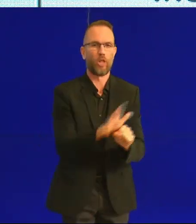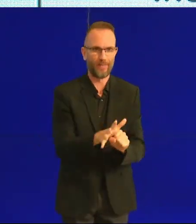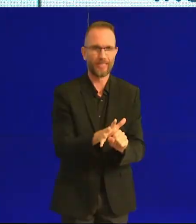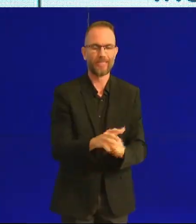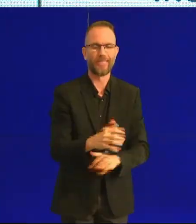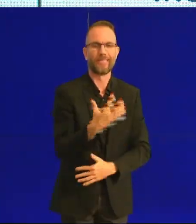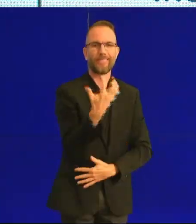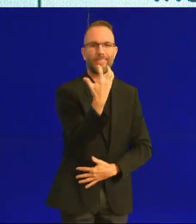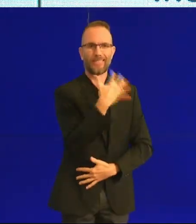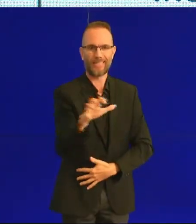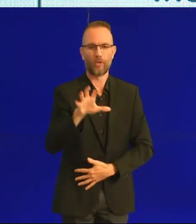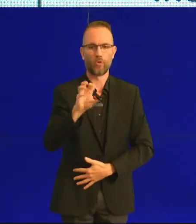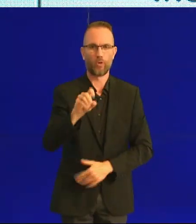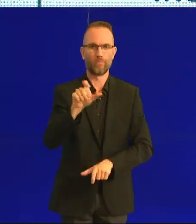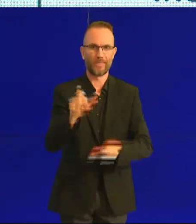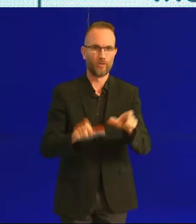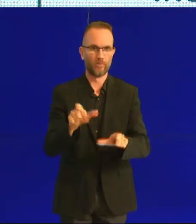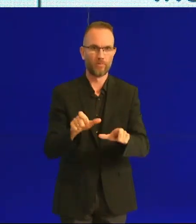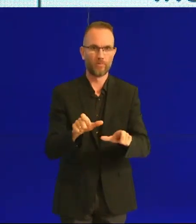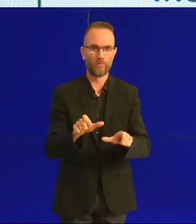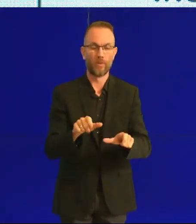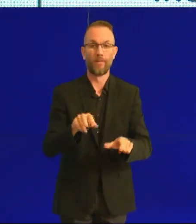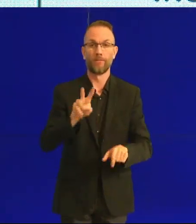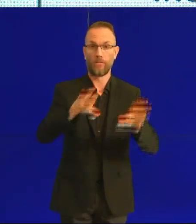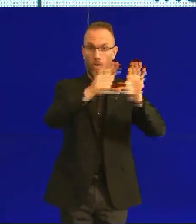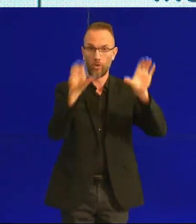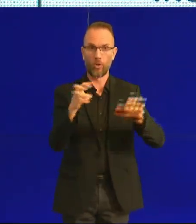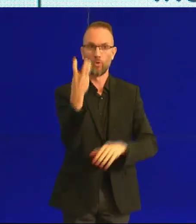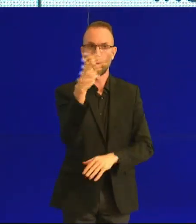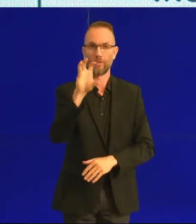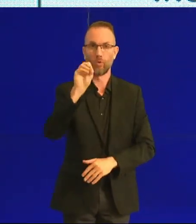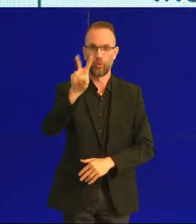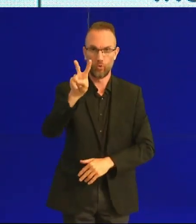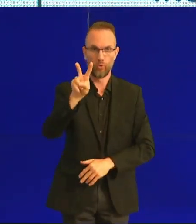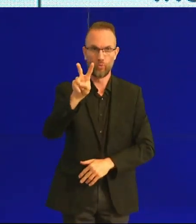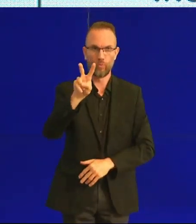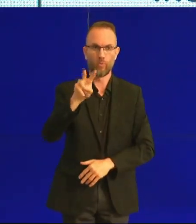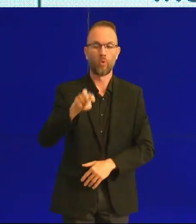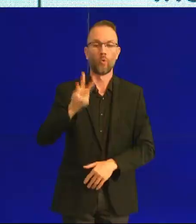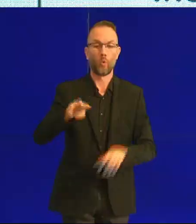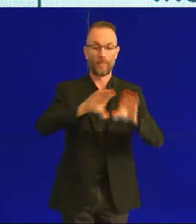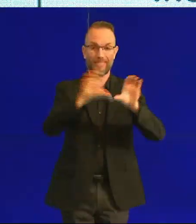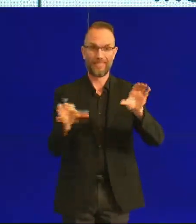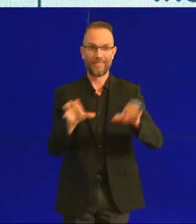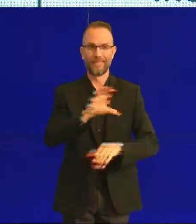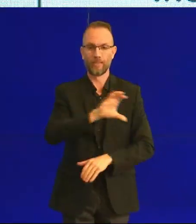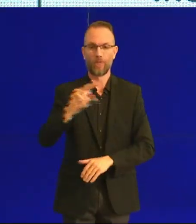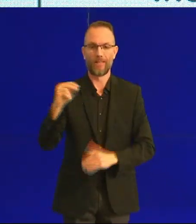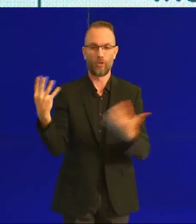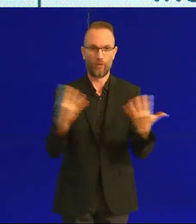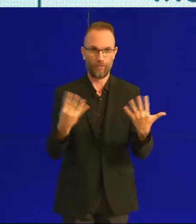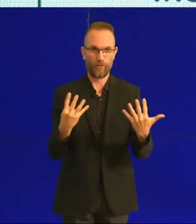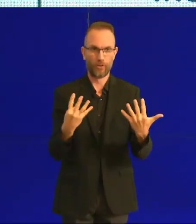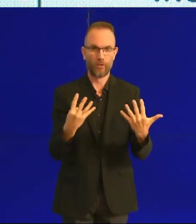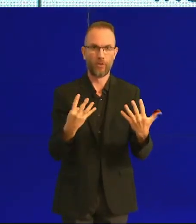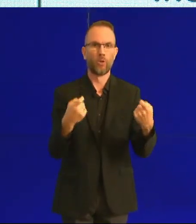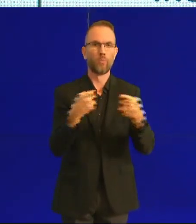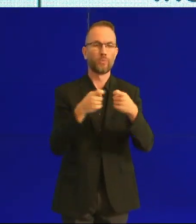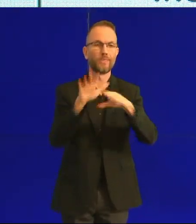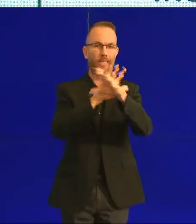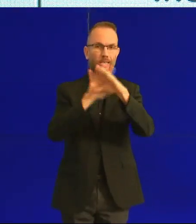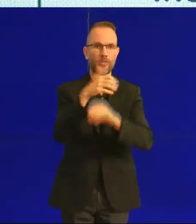332 était en flandre 129 en wallonie 62 à bruxelles ces chiffres ne comprennent